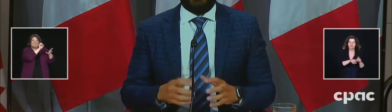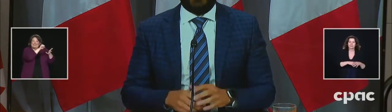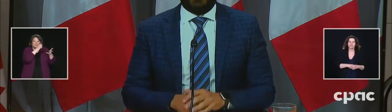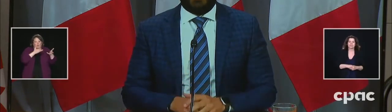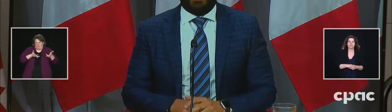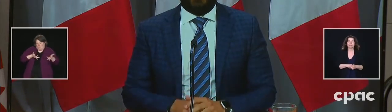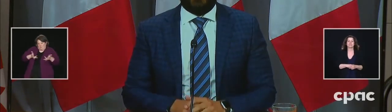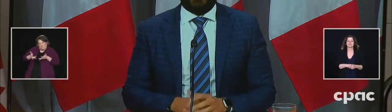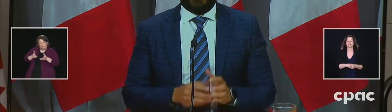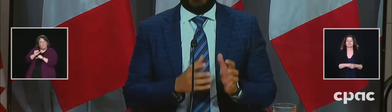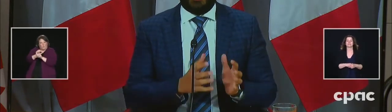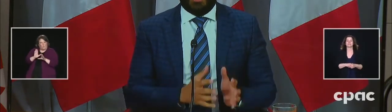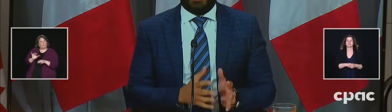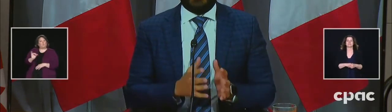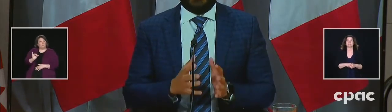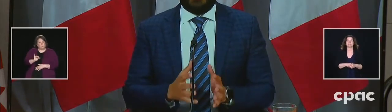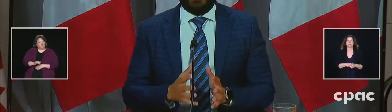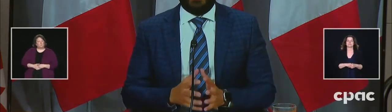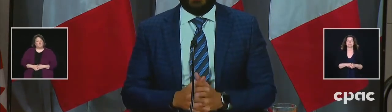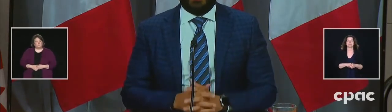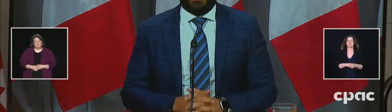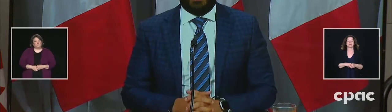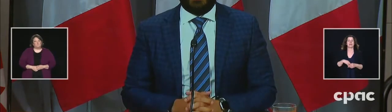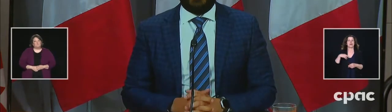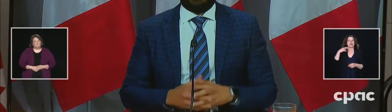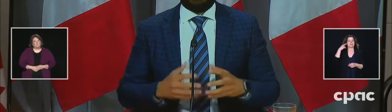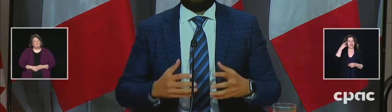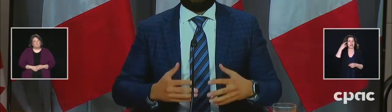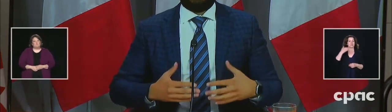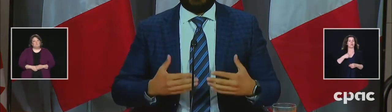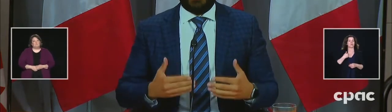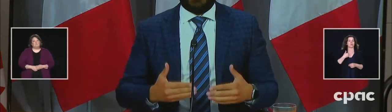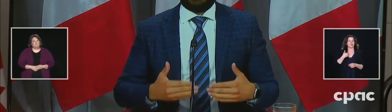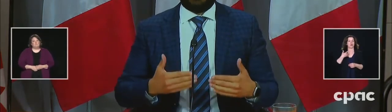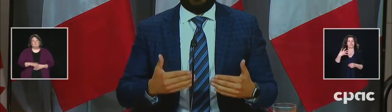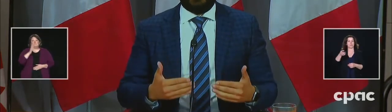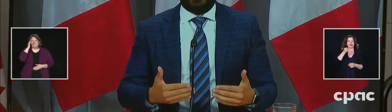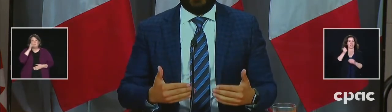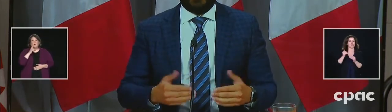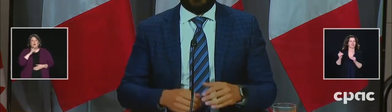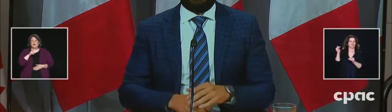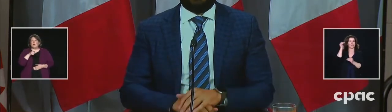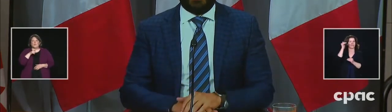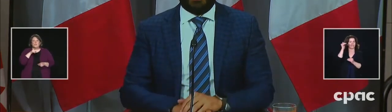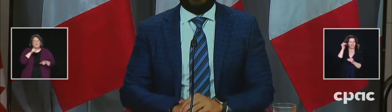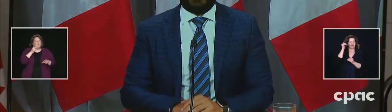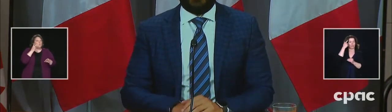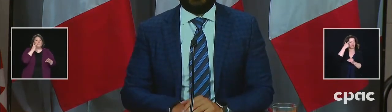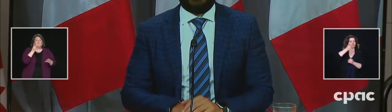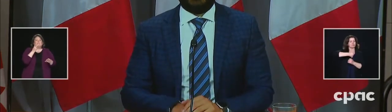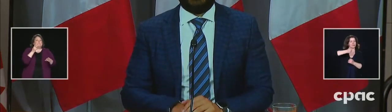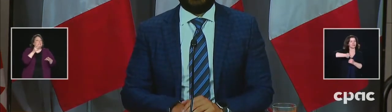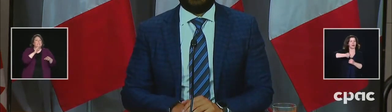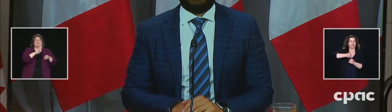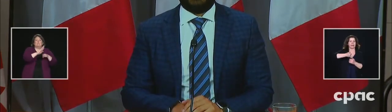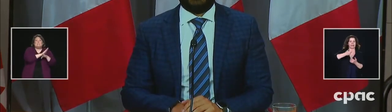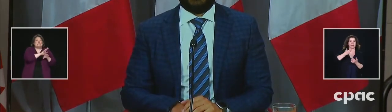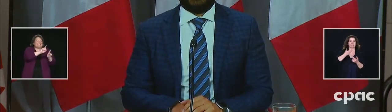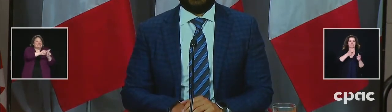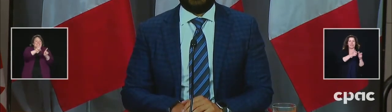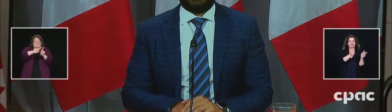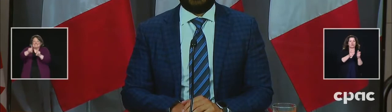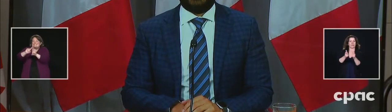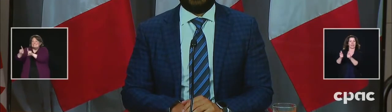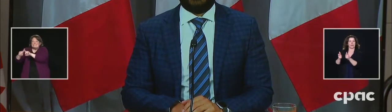chef pour chaque industrie qui peut proposer les solutions pour les travailleurs. Oui, mais